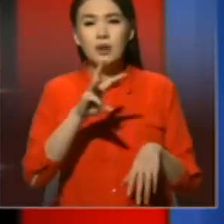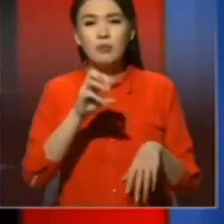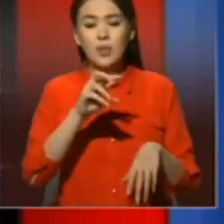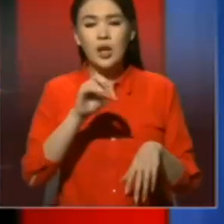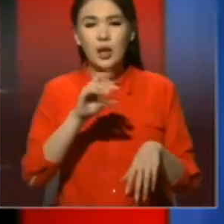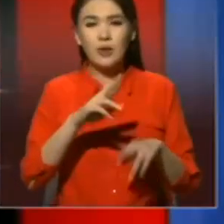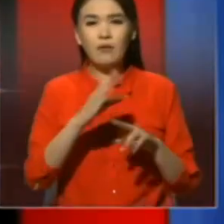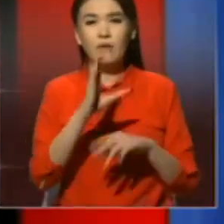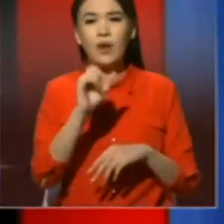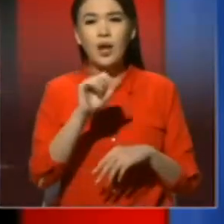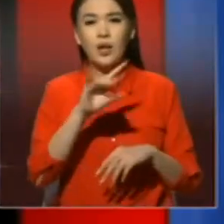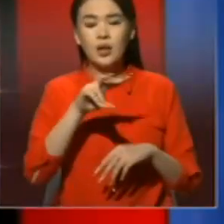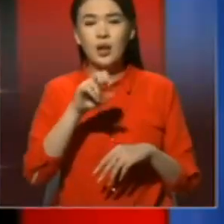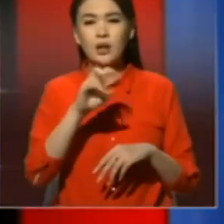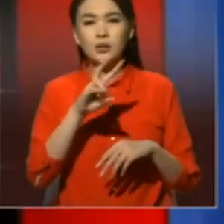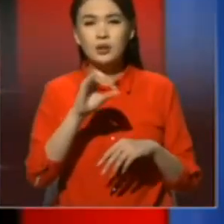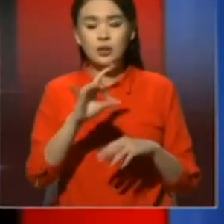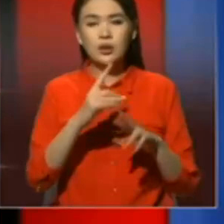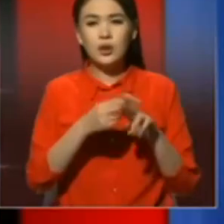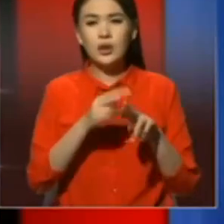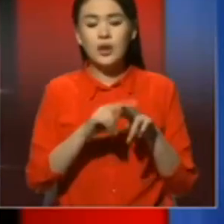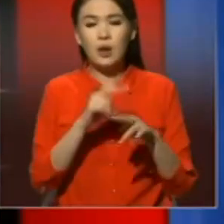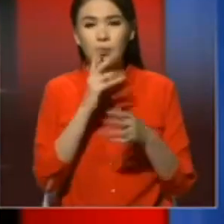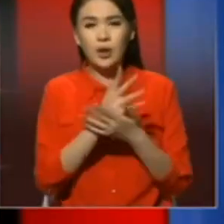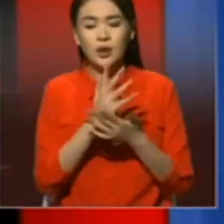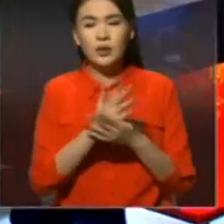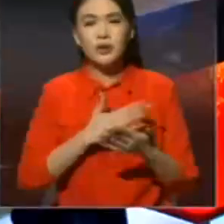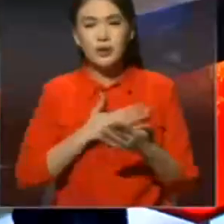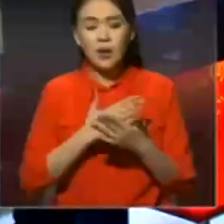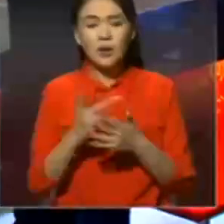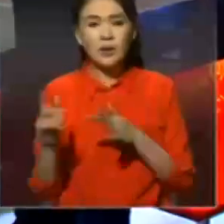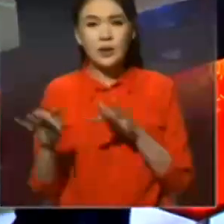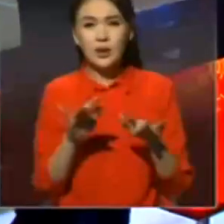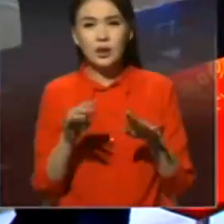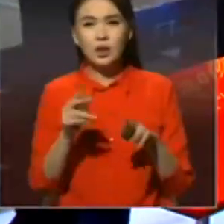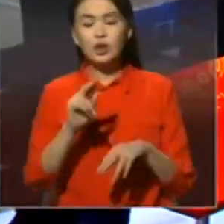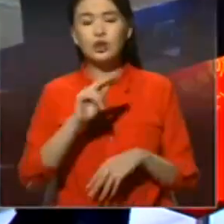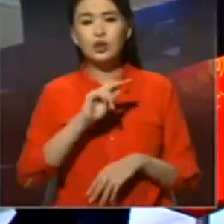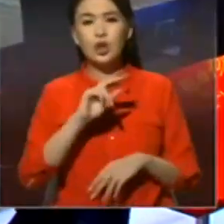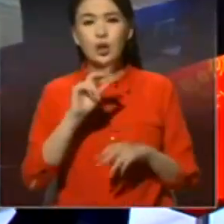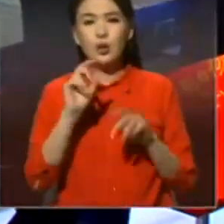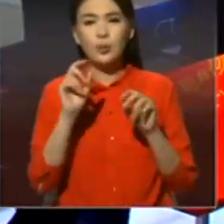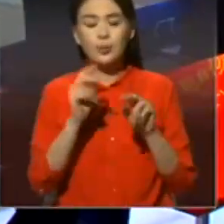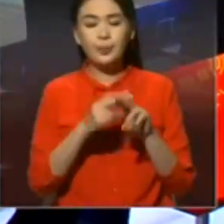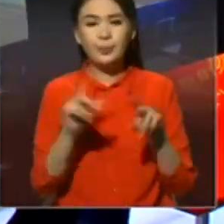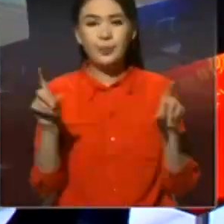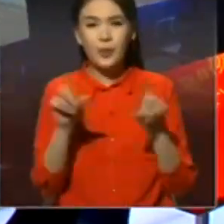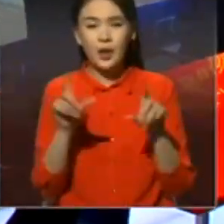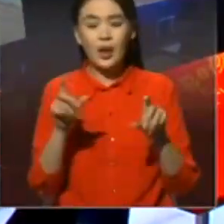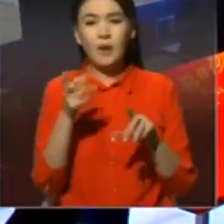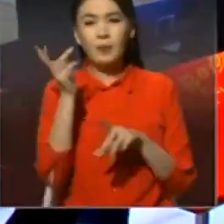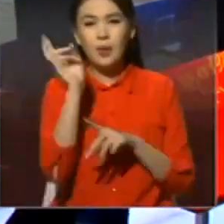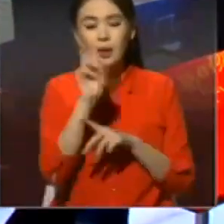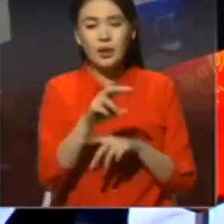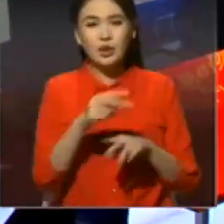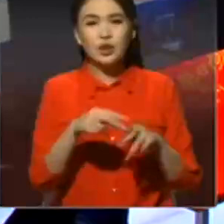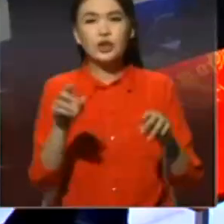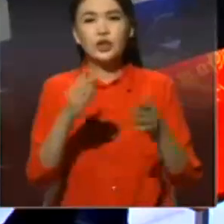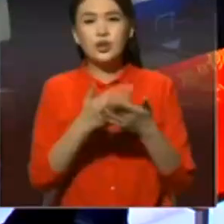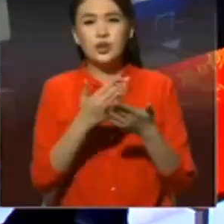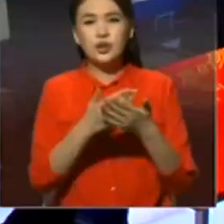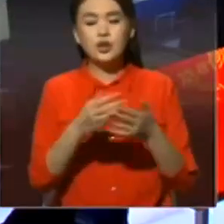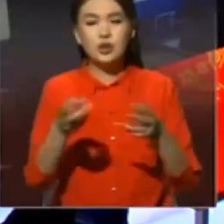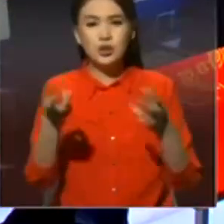ассамблеяның волонтерлық жаңағындай еріктілерінің істеген тірліктері дүкендерге барады, бір шкафты қойып қояды, ішіне керек